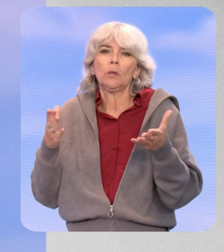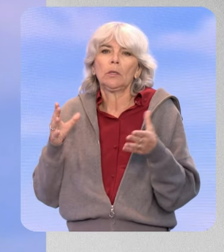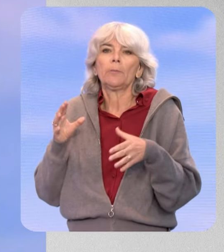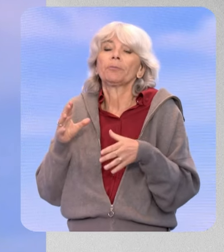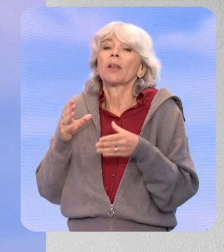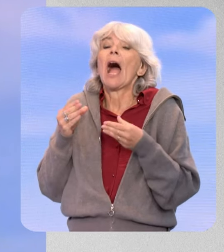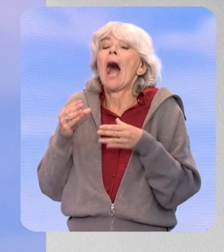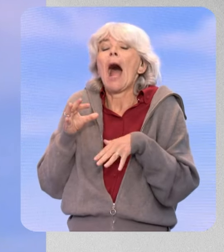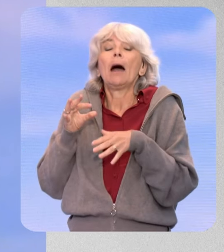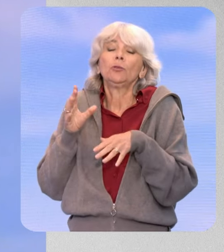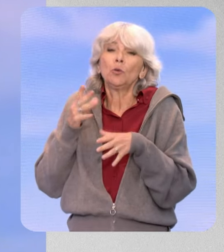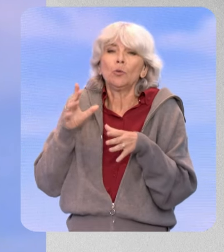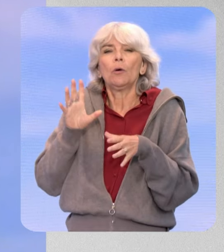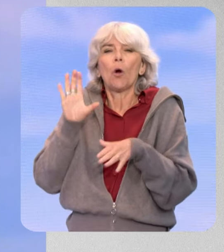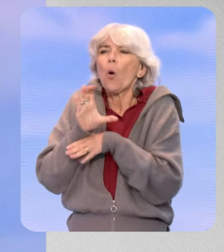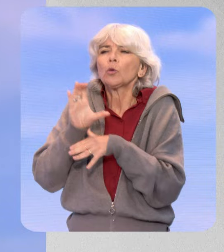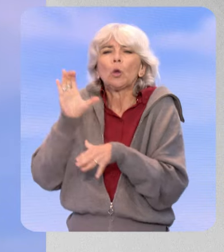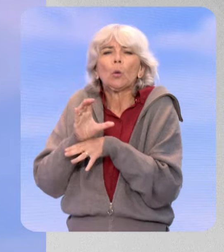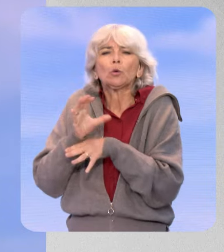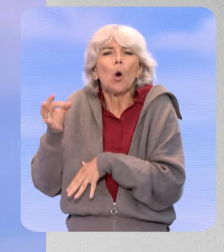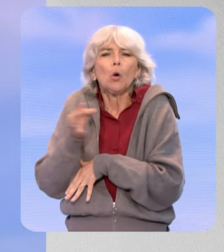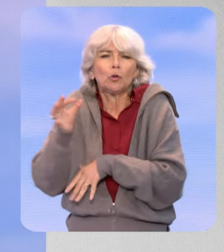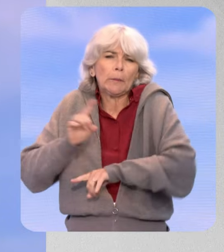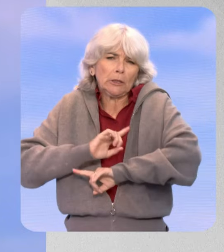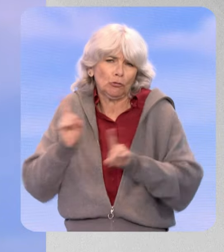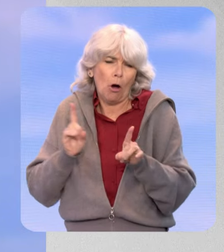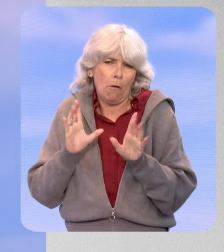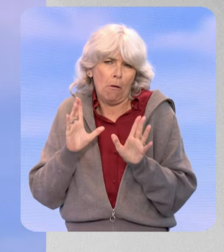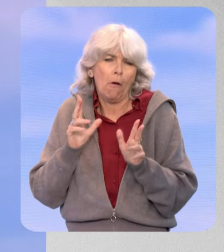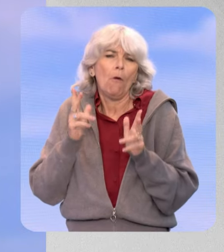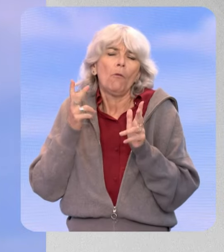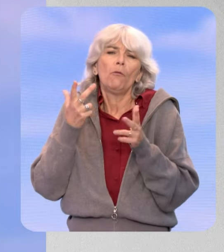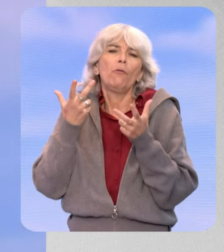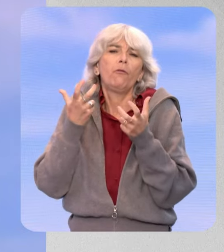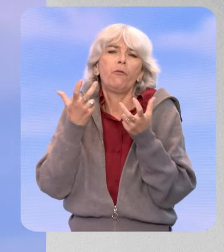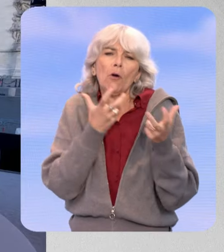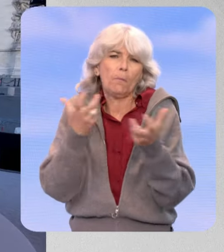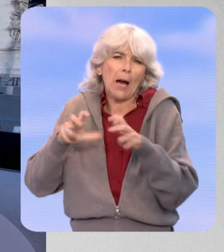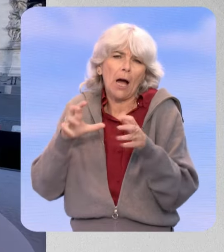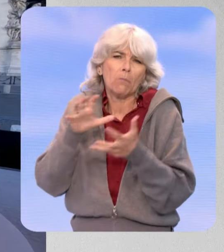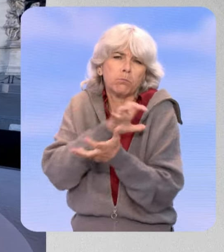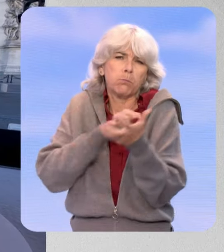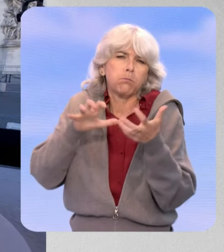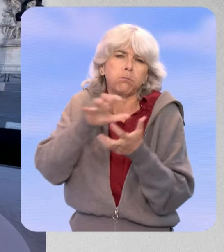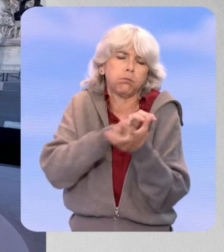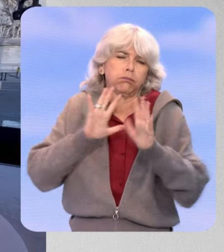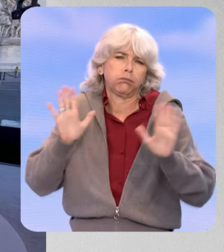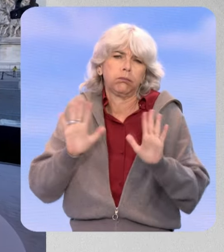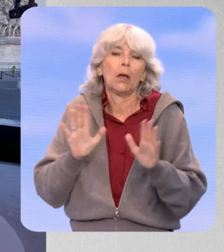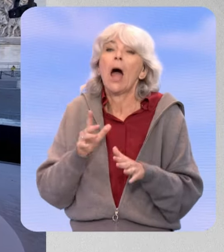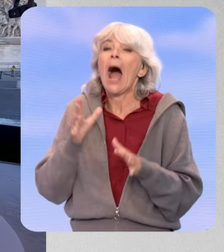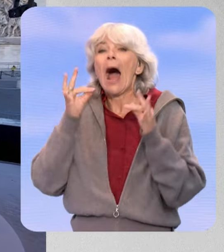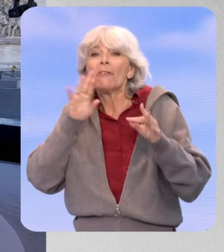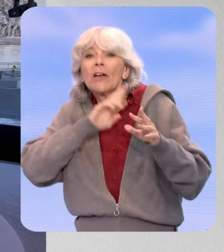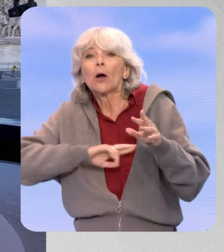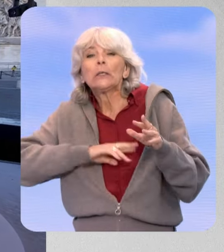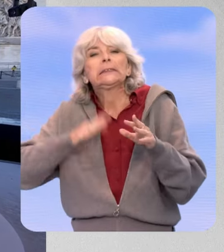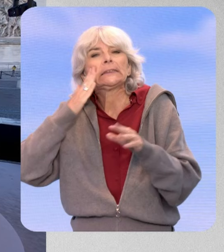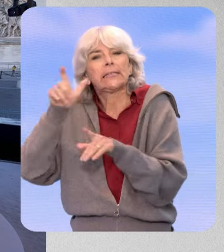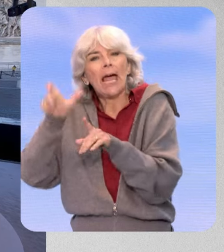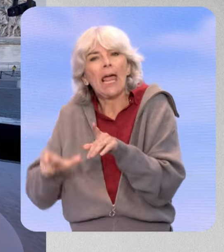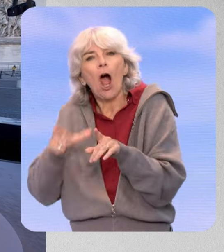la France dans le mur en nous opposant systématiquement à tout et en faisant le chaos. Et sur les retraites, dernière question, M. Jacobelli. Vous savez ce que Michel